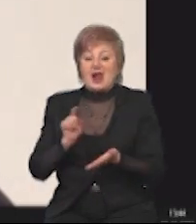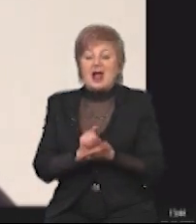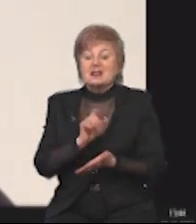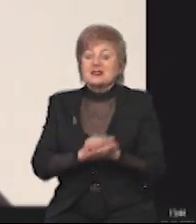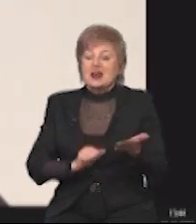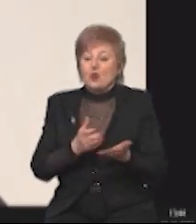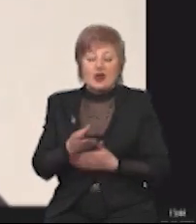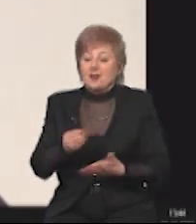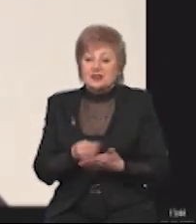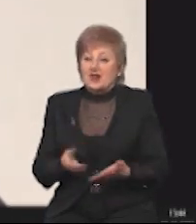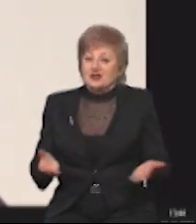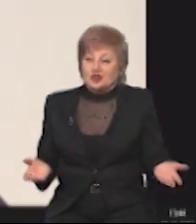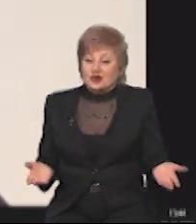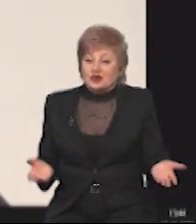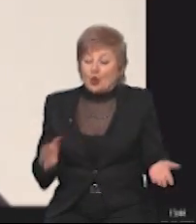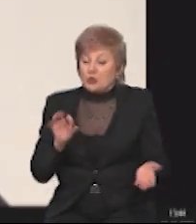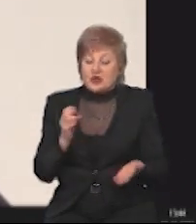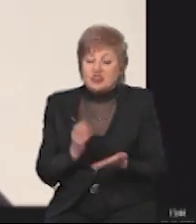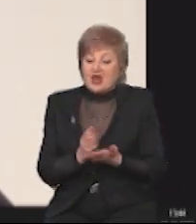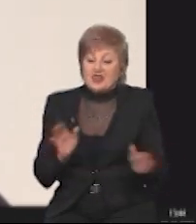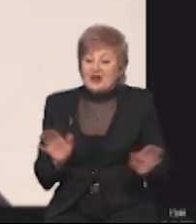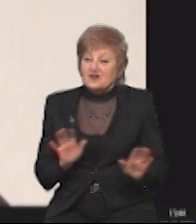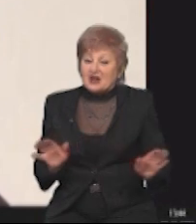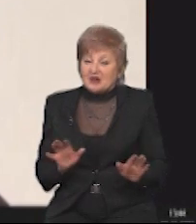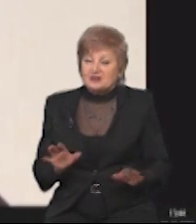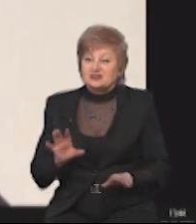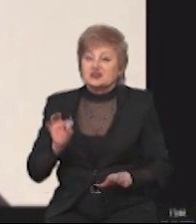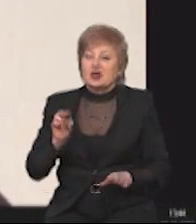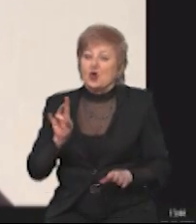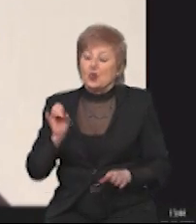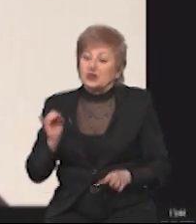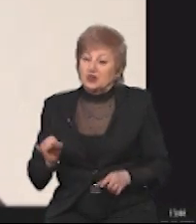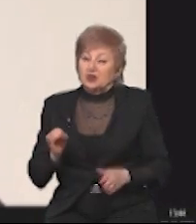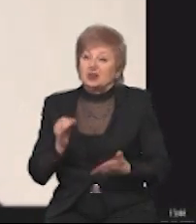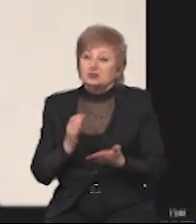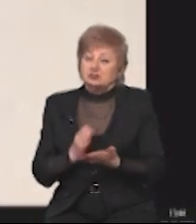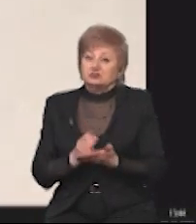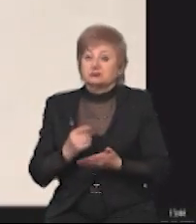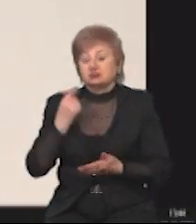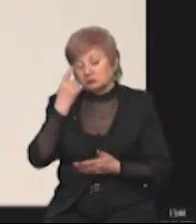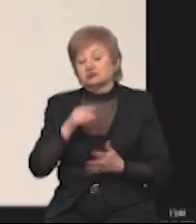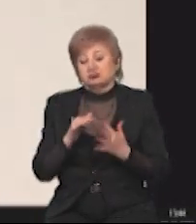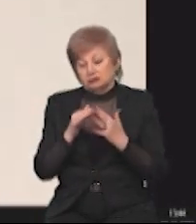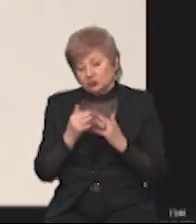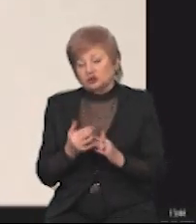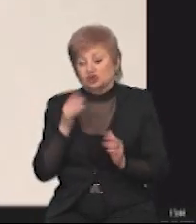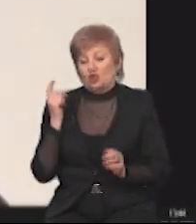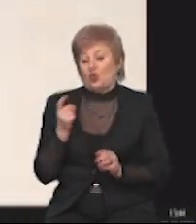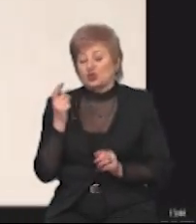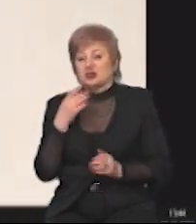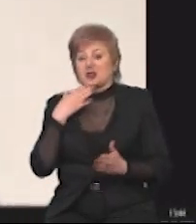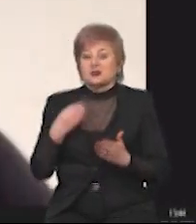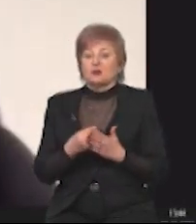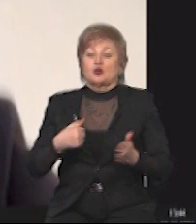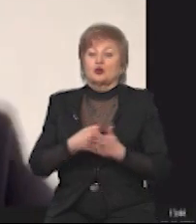Налогоплательщиками как бы большинство таких людей не являются, они являются... особисто селянское господарство до 2